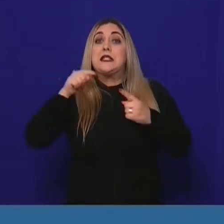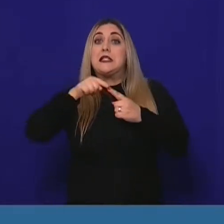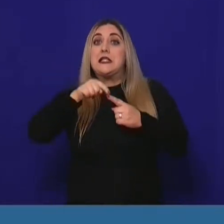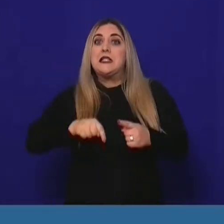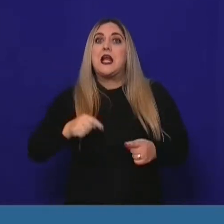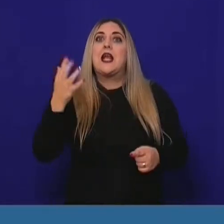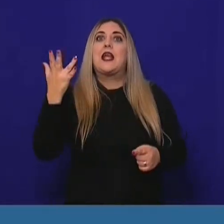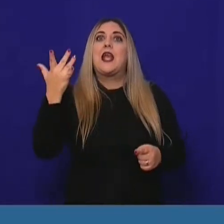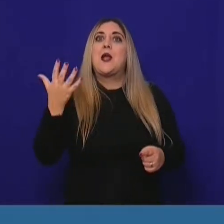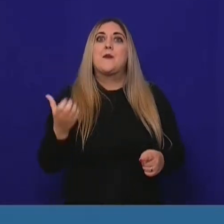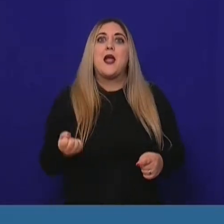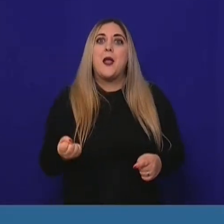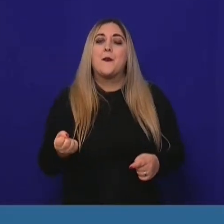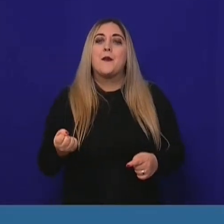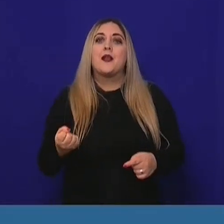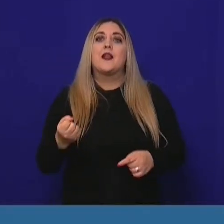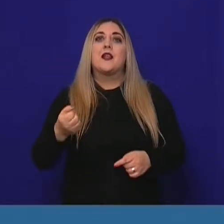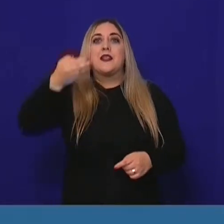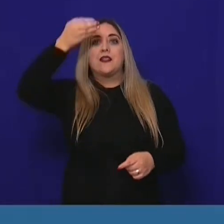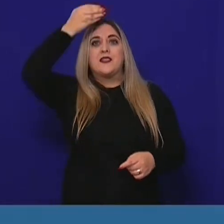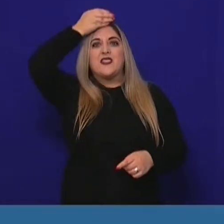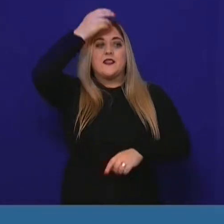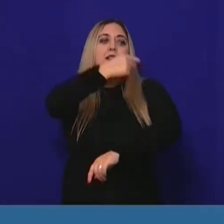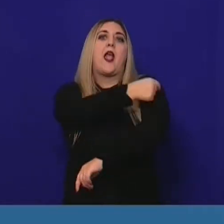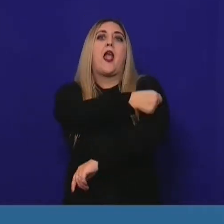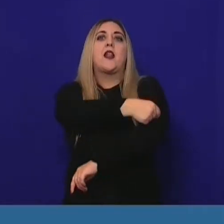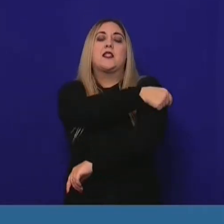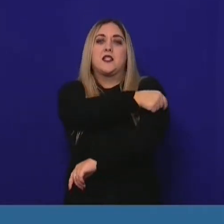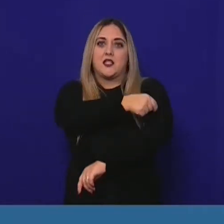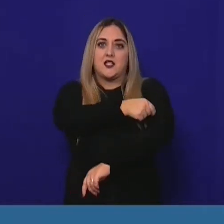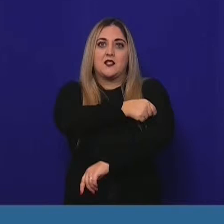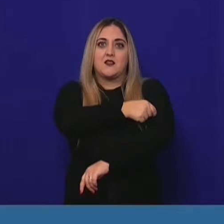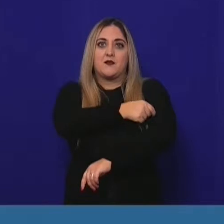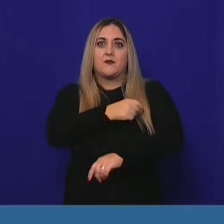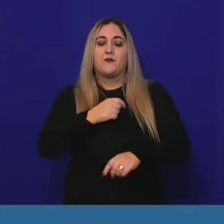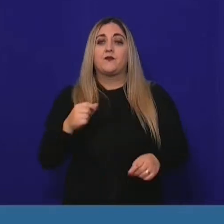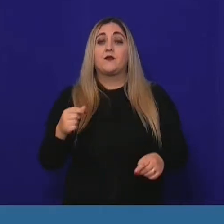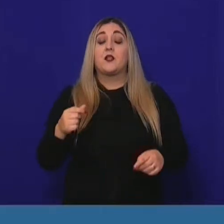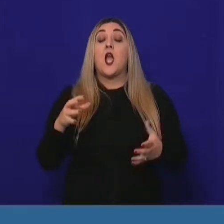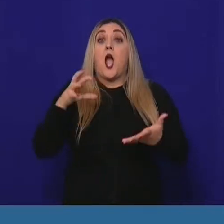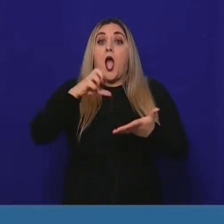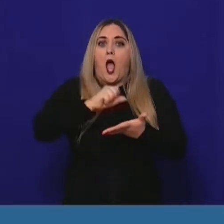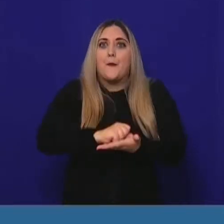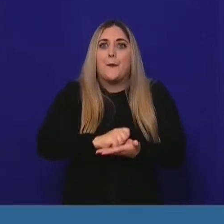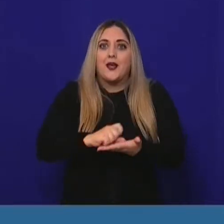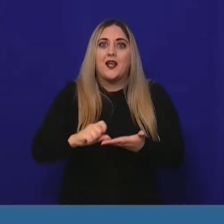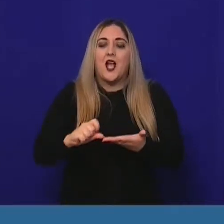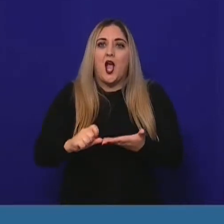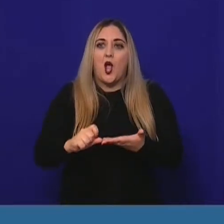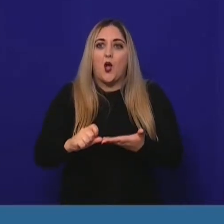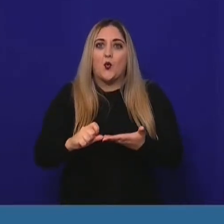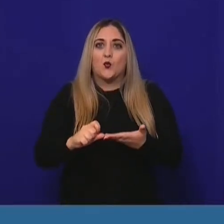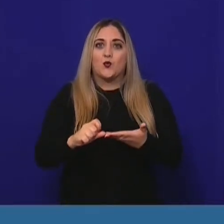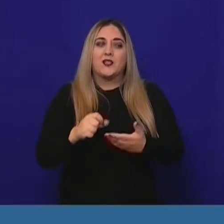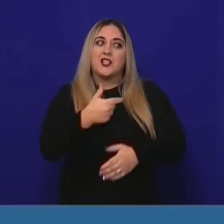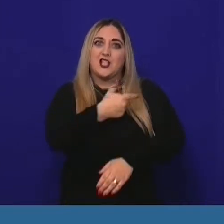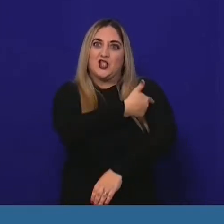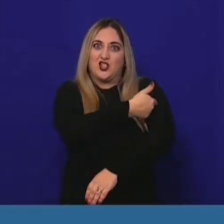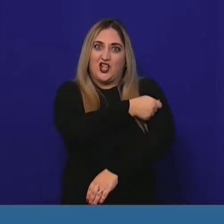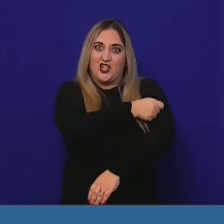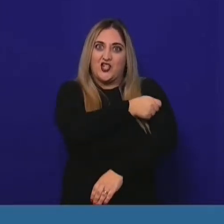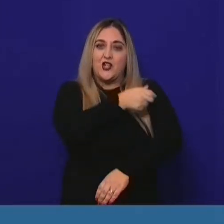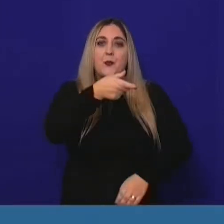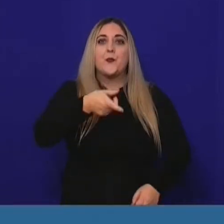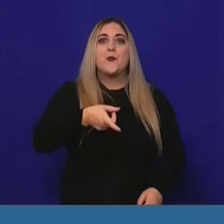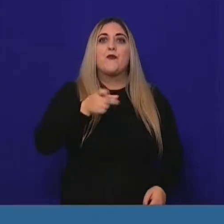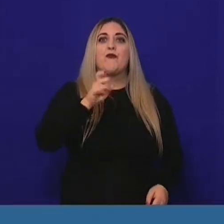applikaw għat-tilqima tal-Pfizer u l-aħħar forsi tista' tixħed daqsxejn iktar dawl fuq